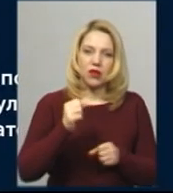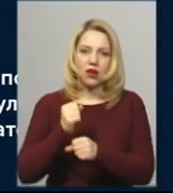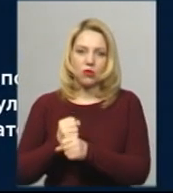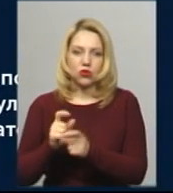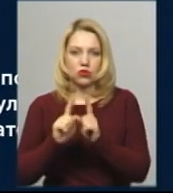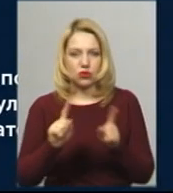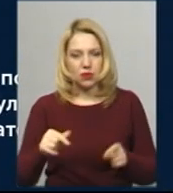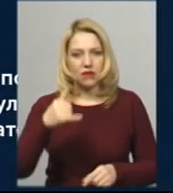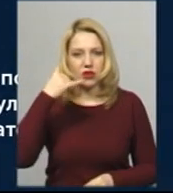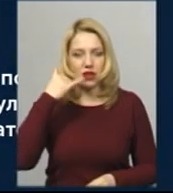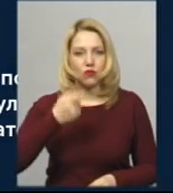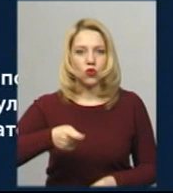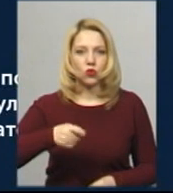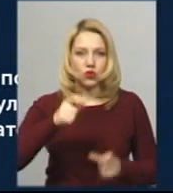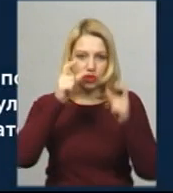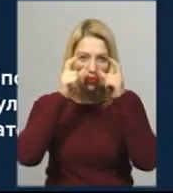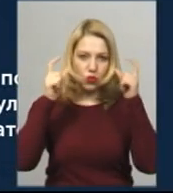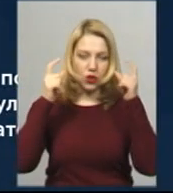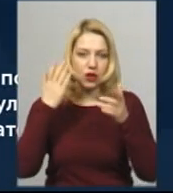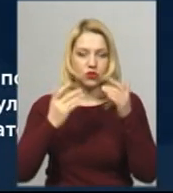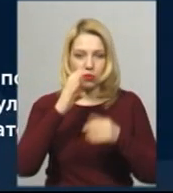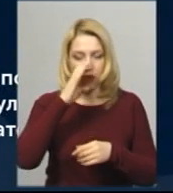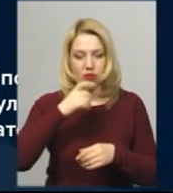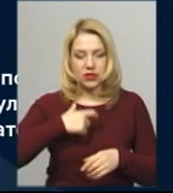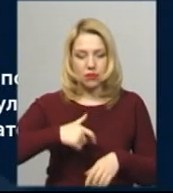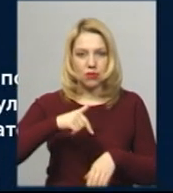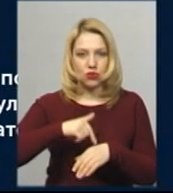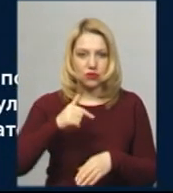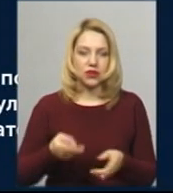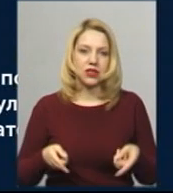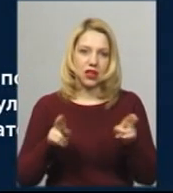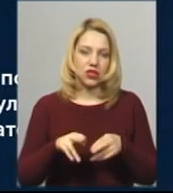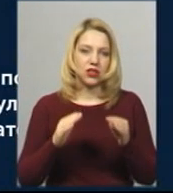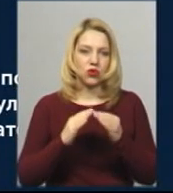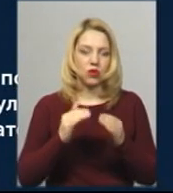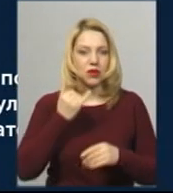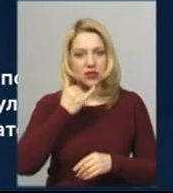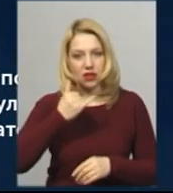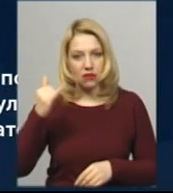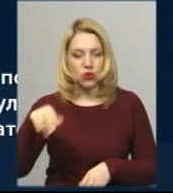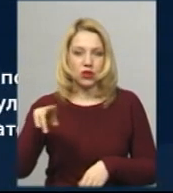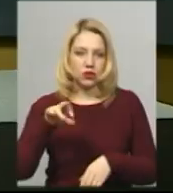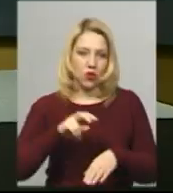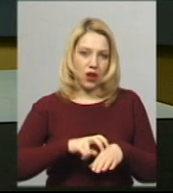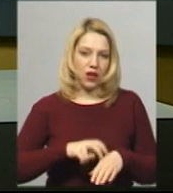телефон, ключі та окуляри. Якщо ви погано себе почуваєте, залишайтеся вдома та зателефонуйте до лікаря.